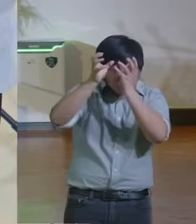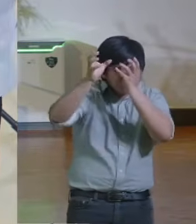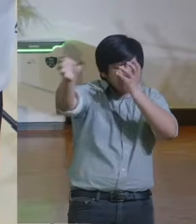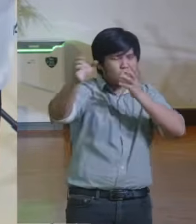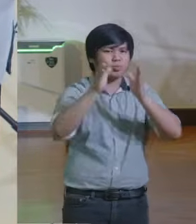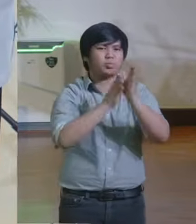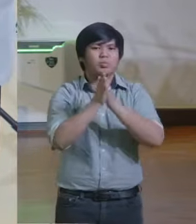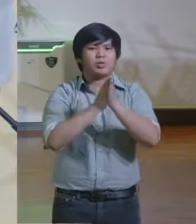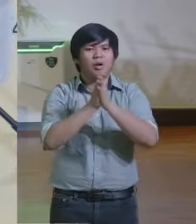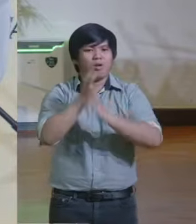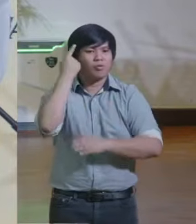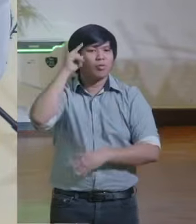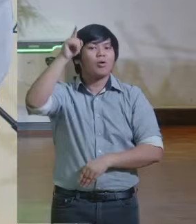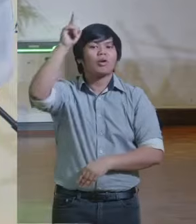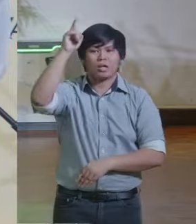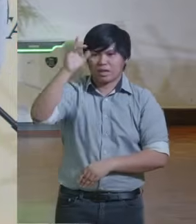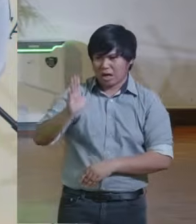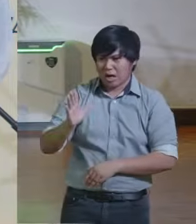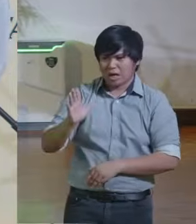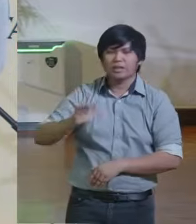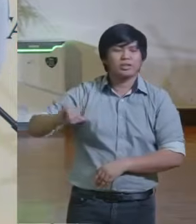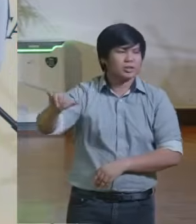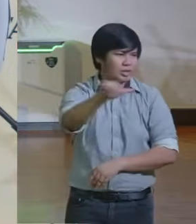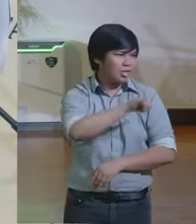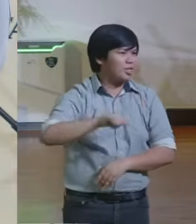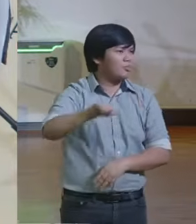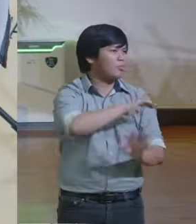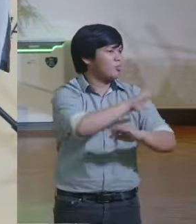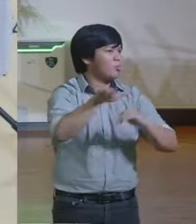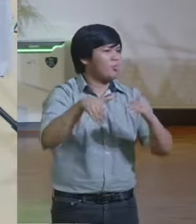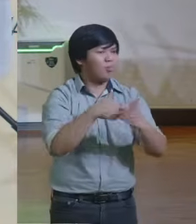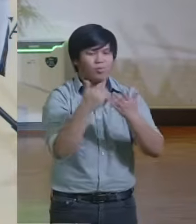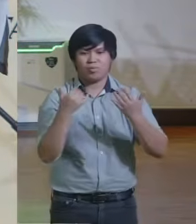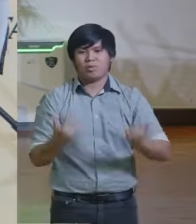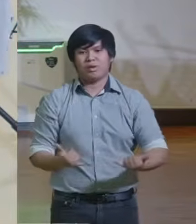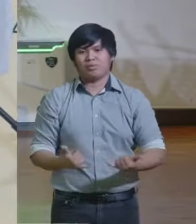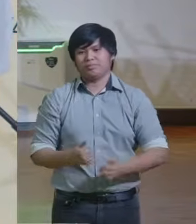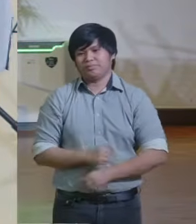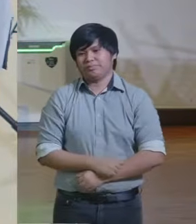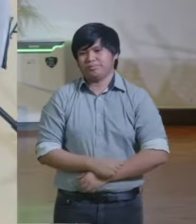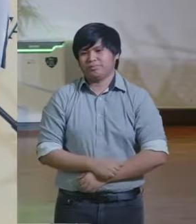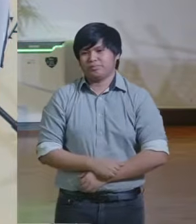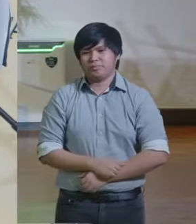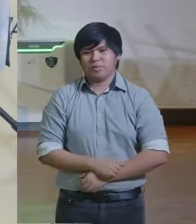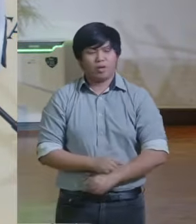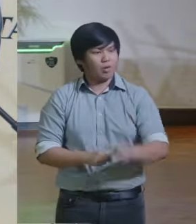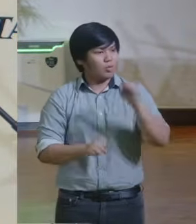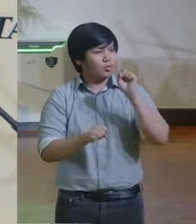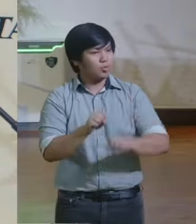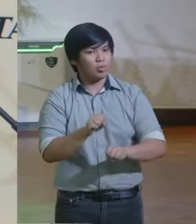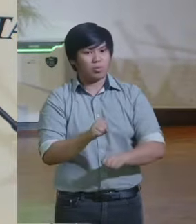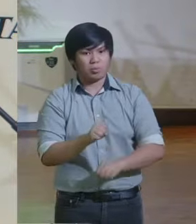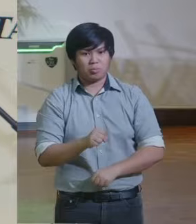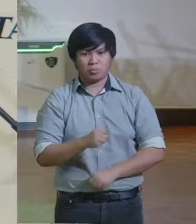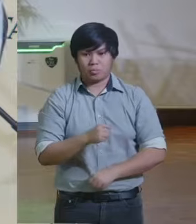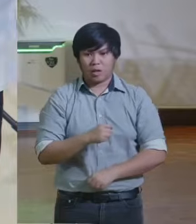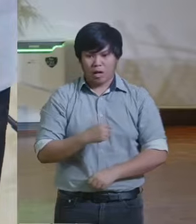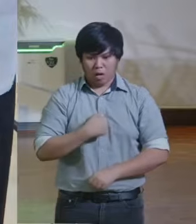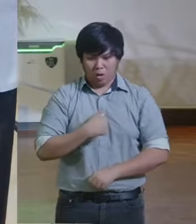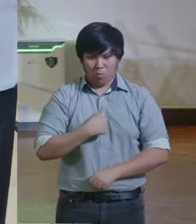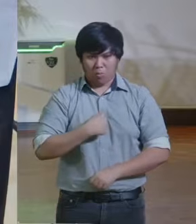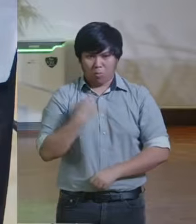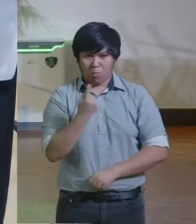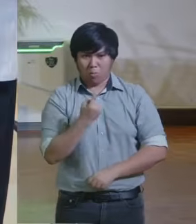zealous for God as all of you are this day. Sabi niya, hindi ako basta-basta lang